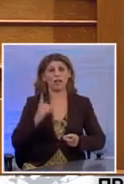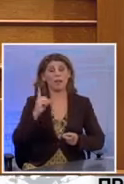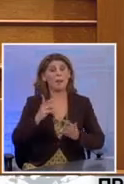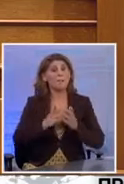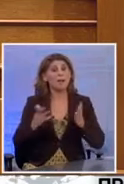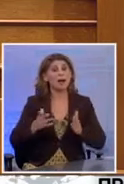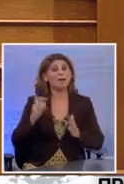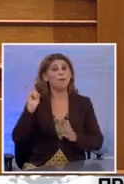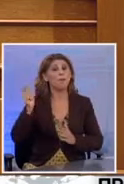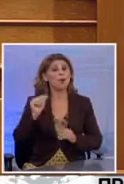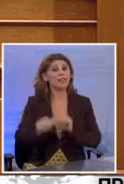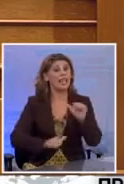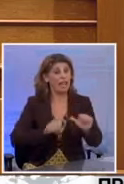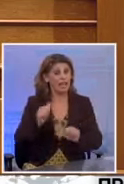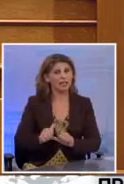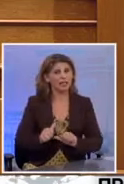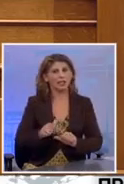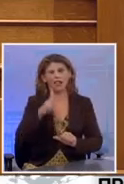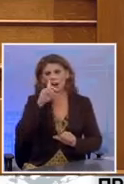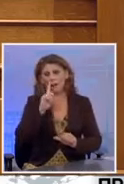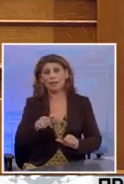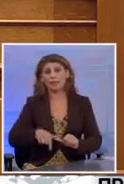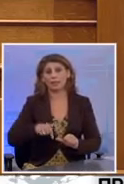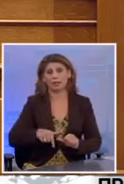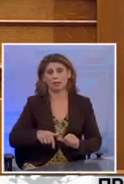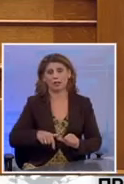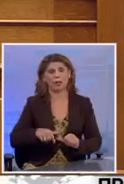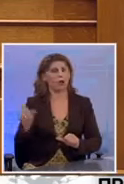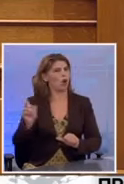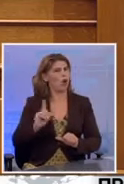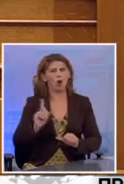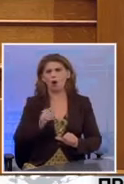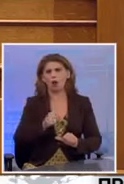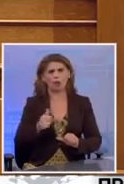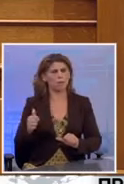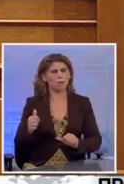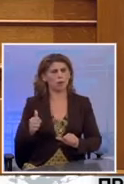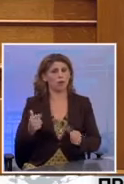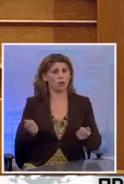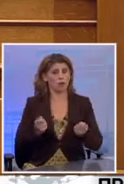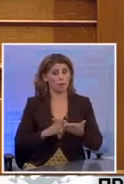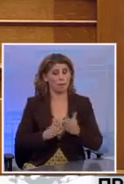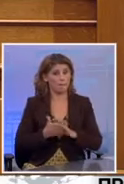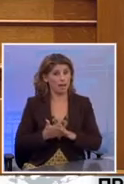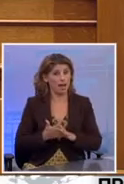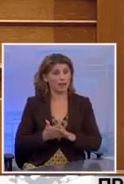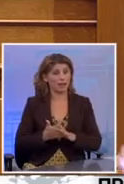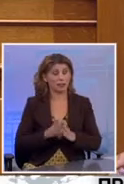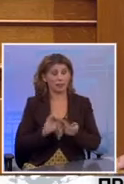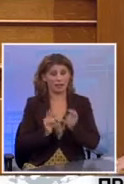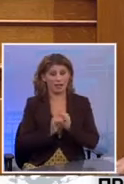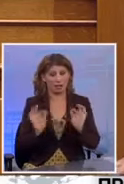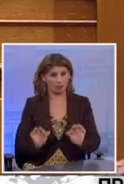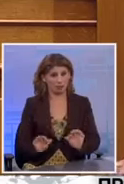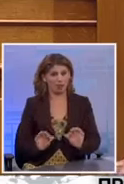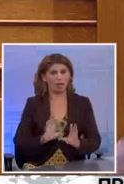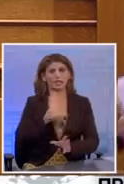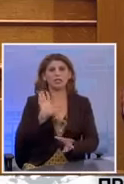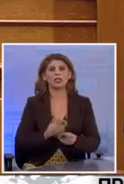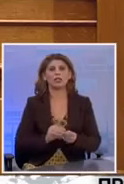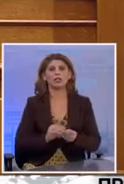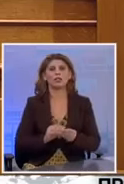μεγάλη πολιτική αλλαγή είναι απαραίτητη σήμερα, όχι μόνο για να γίνουν πράξη μεταρρυθμίσεις, αλλά συνολικά για